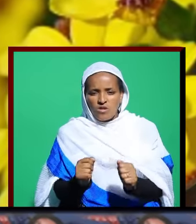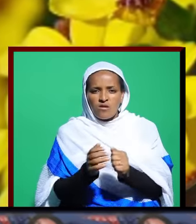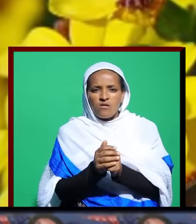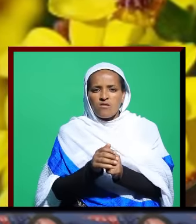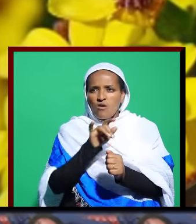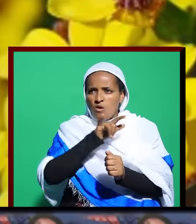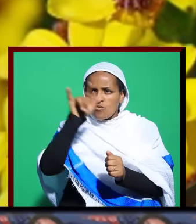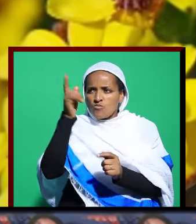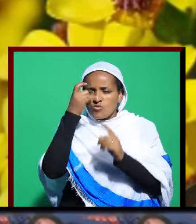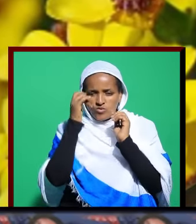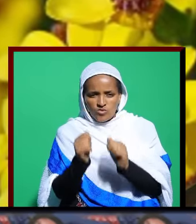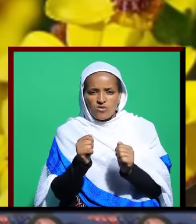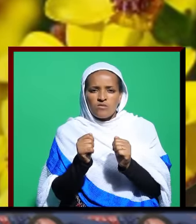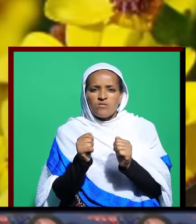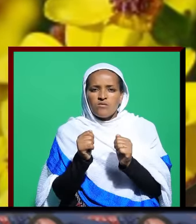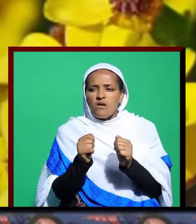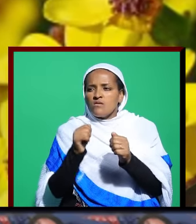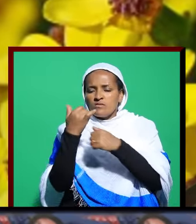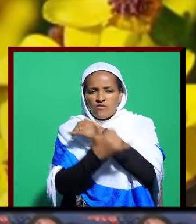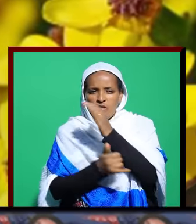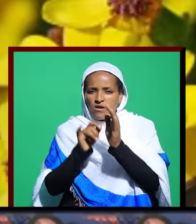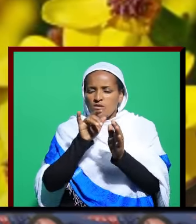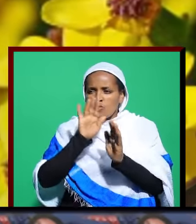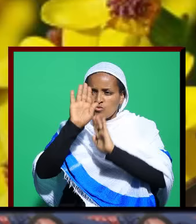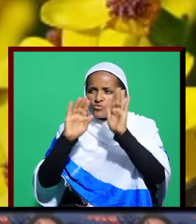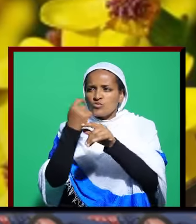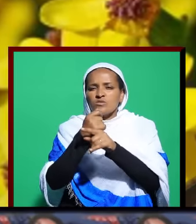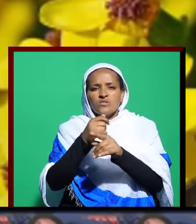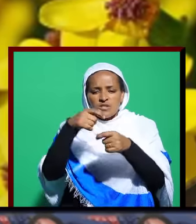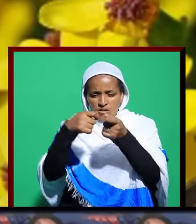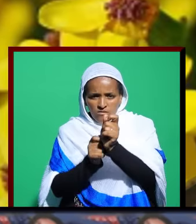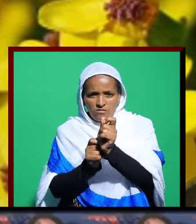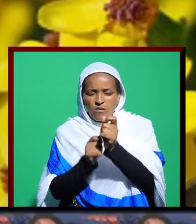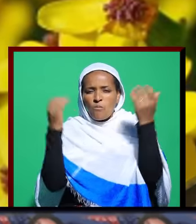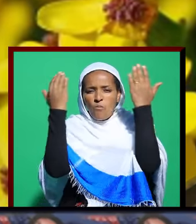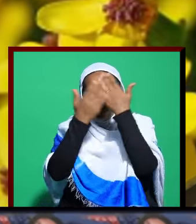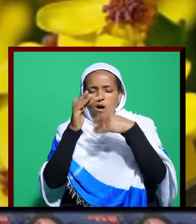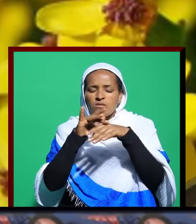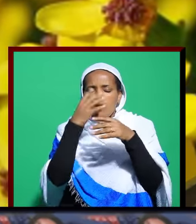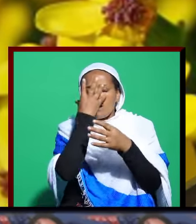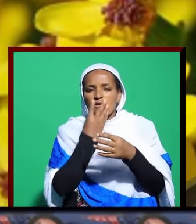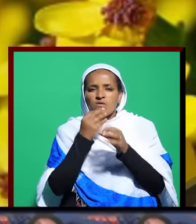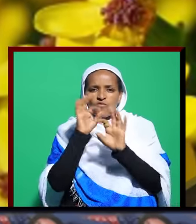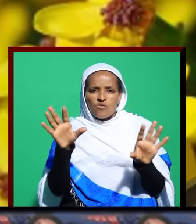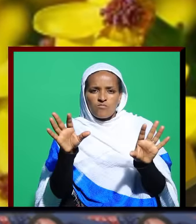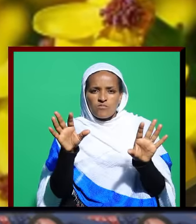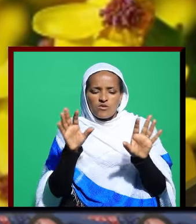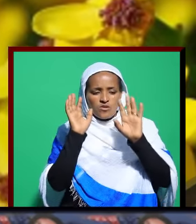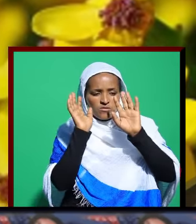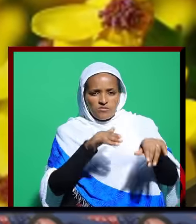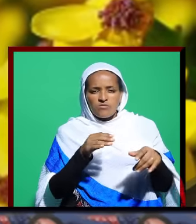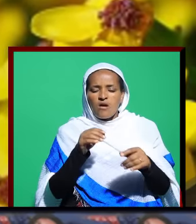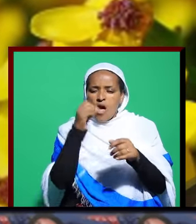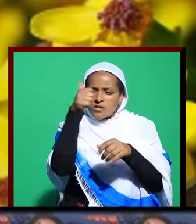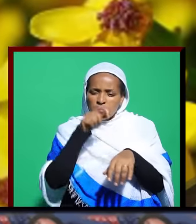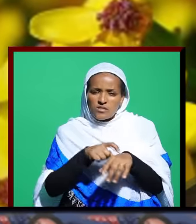ይችላል፣ አውሮፕላን ሊሆን ይችላል፣ የክፍለ ሀገር አውቶቡስ ማለት ነው። ቲኬት ቆርጦ ማታ ላይ እንቅልፍ የለውም። አውቶቡሱ ትቶኝ